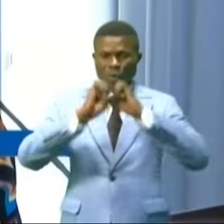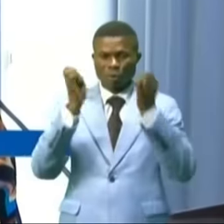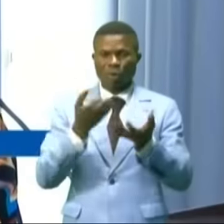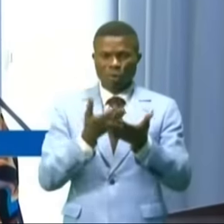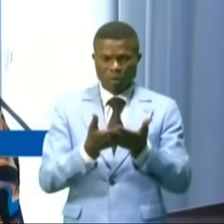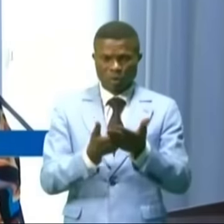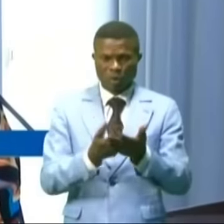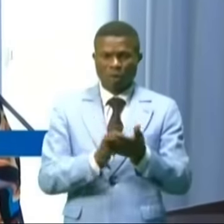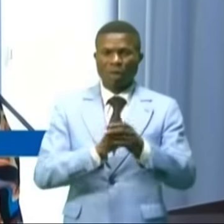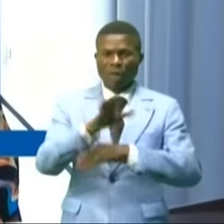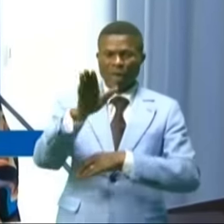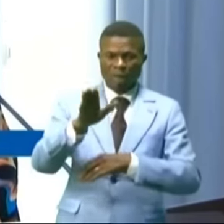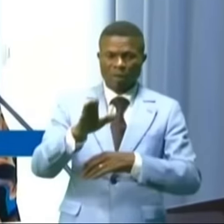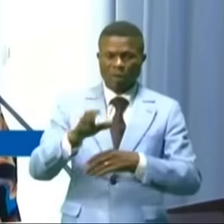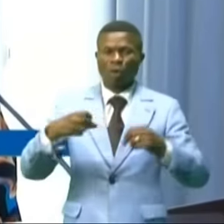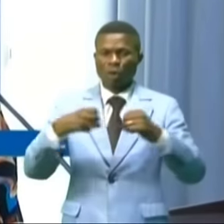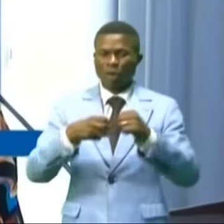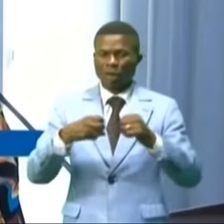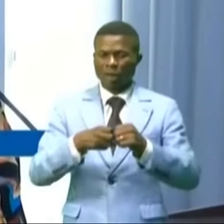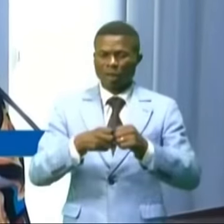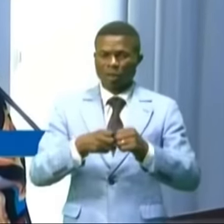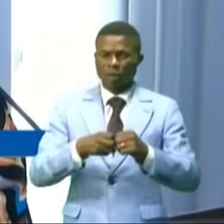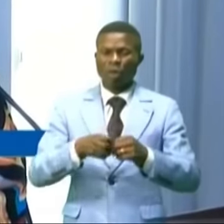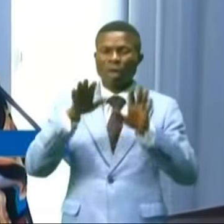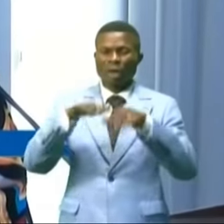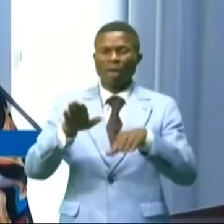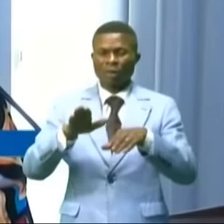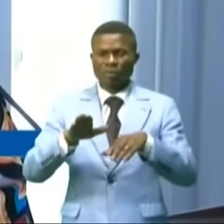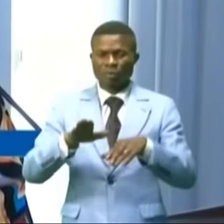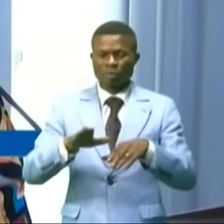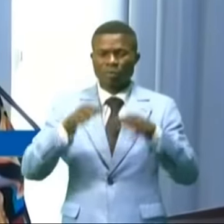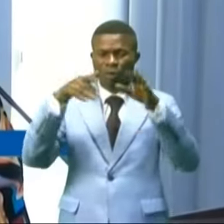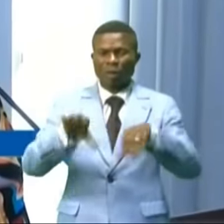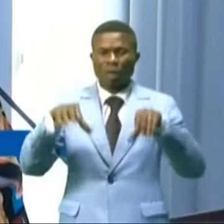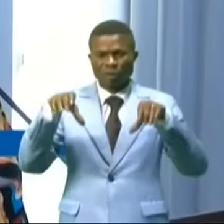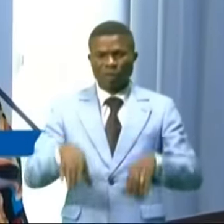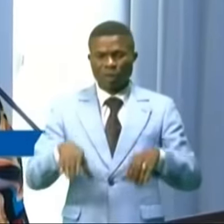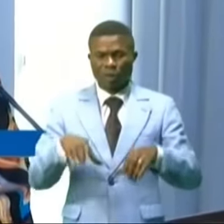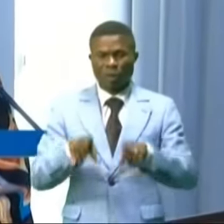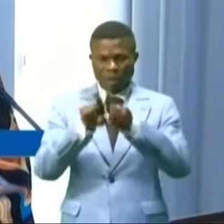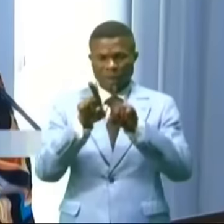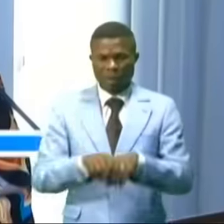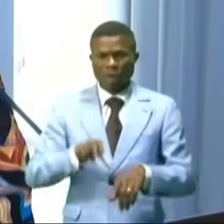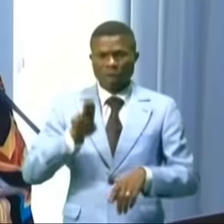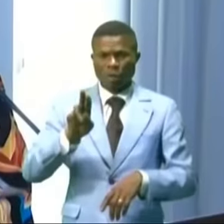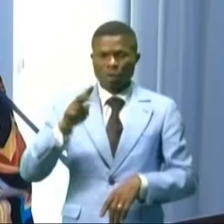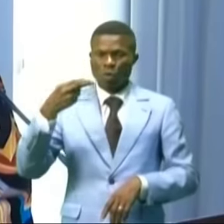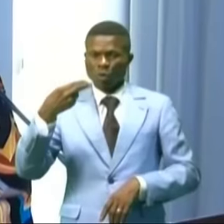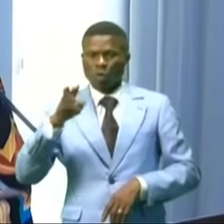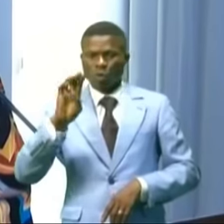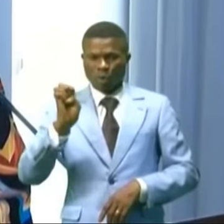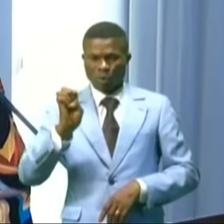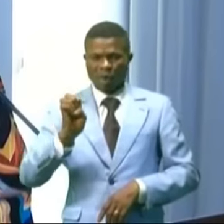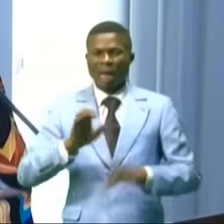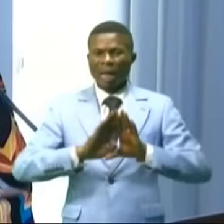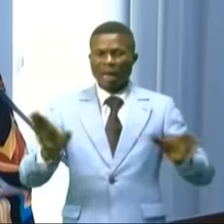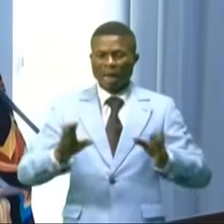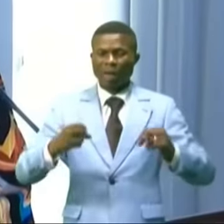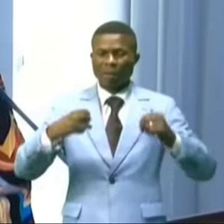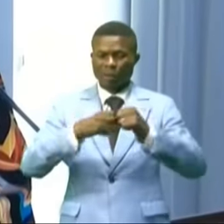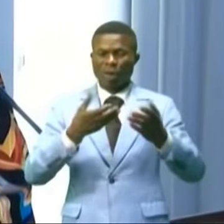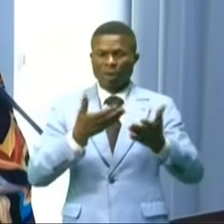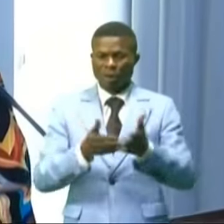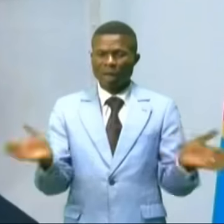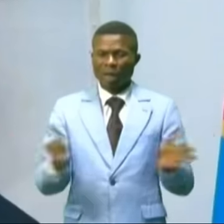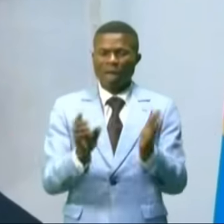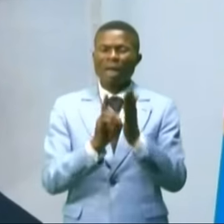baignés par cette énergie liquide qui alimente les bassins des fleuves Congo et Ogoué, la densité de cette ressource hydraulique encourage